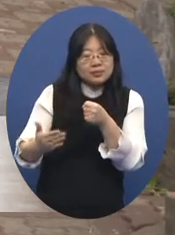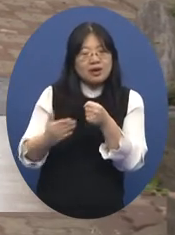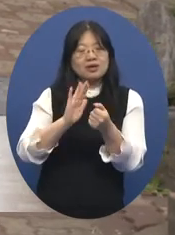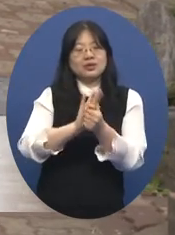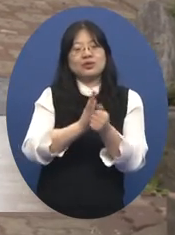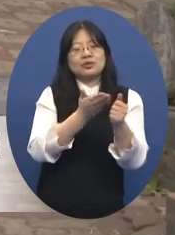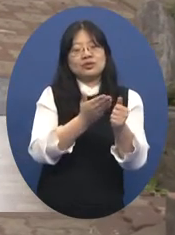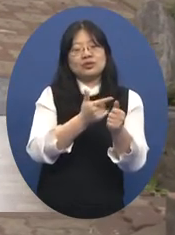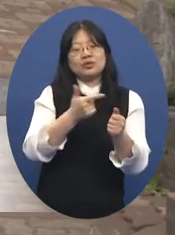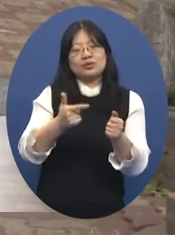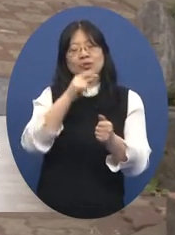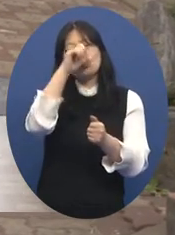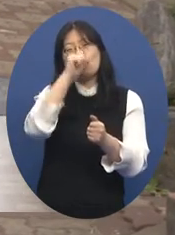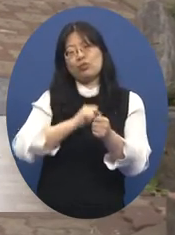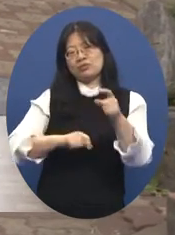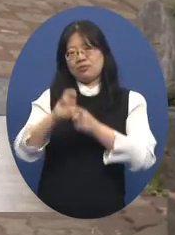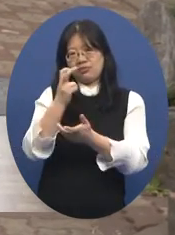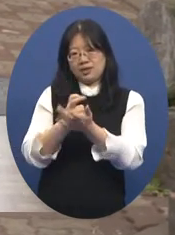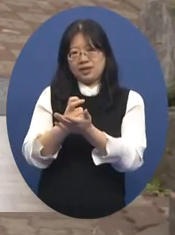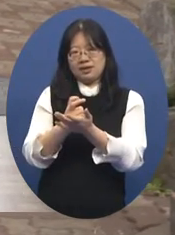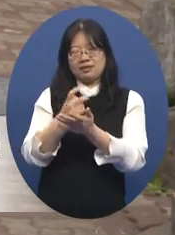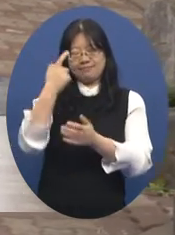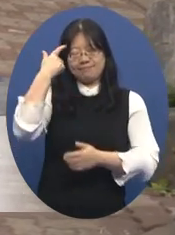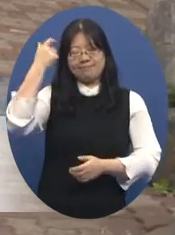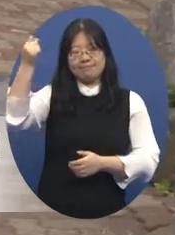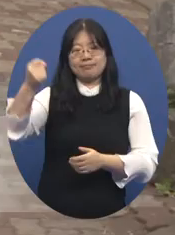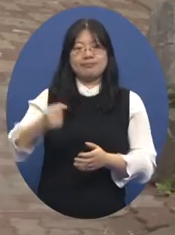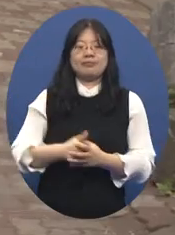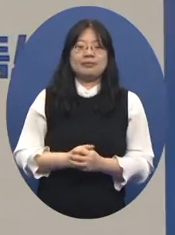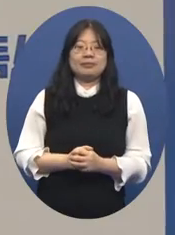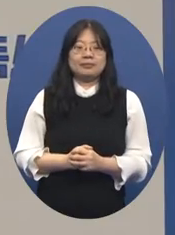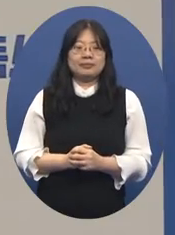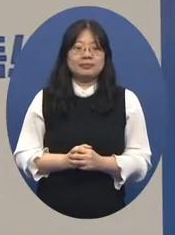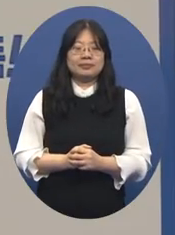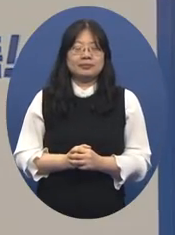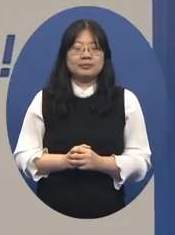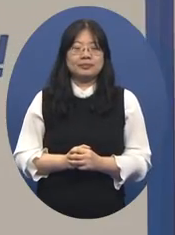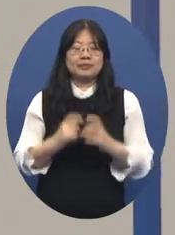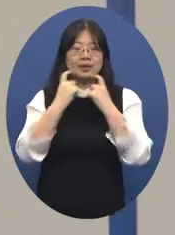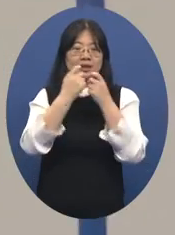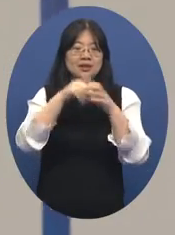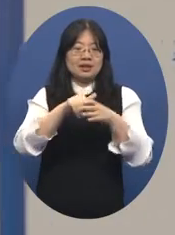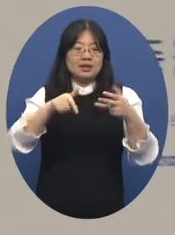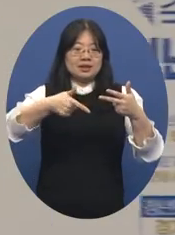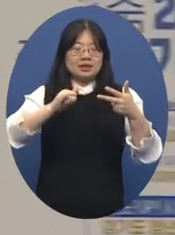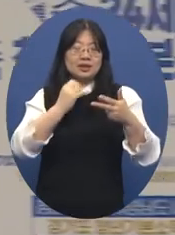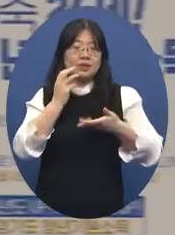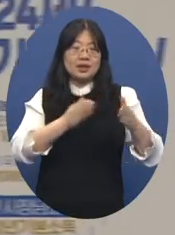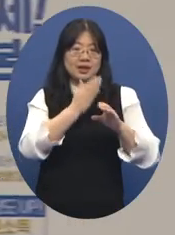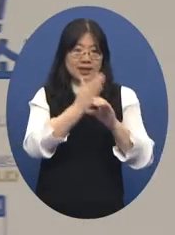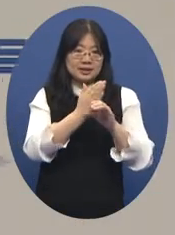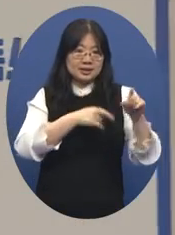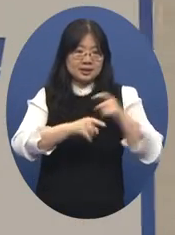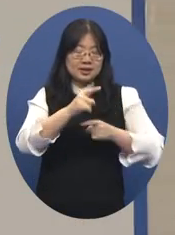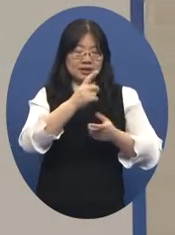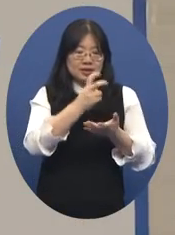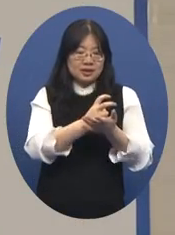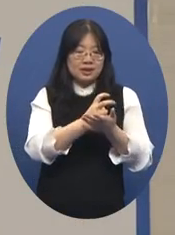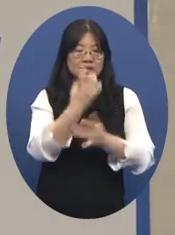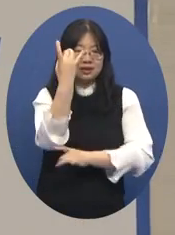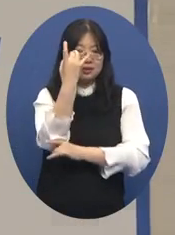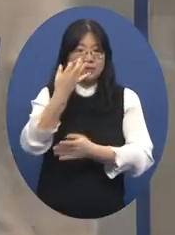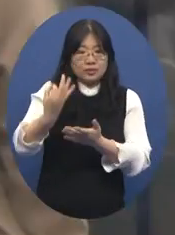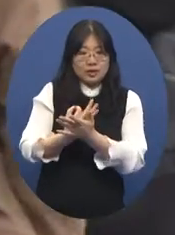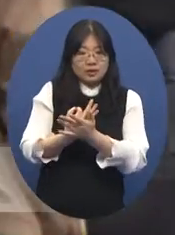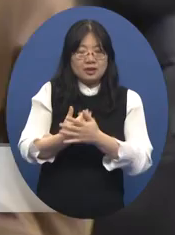문제가 있으니까 지원해주는 건 굉장히 좋은 정책인 것 같아요. 민선 7기 경기도의 핵심 청년 정책인 청년